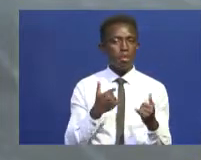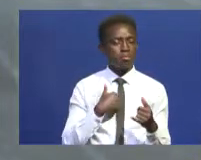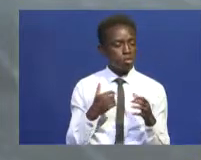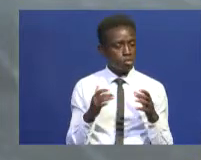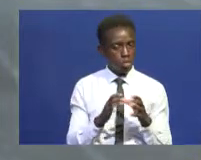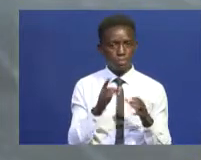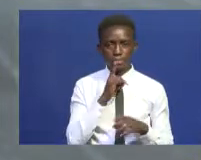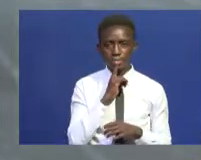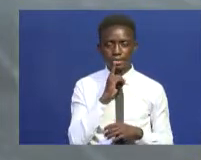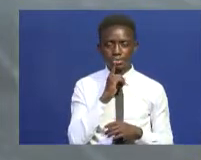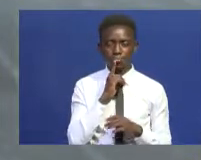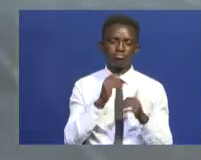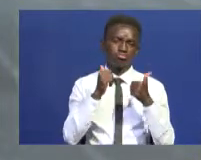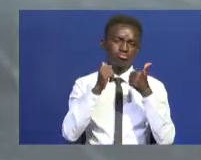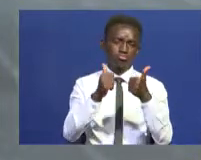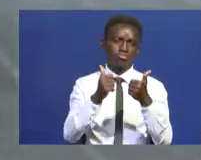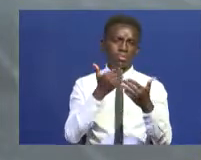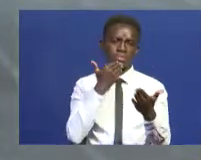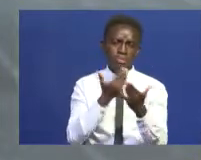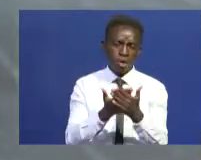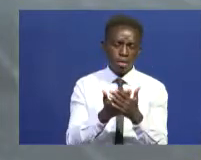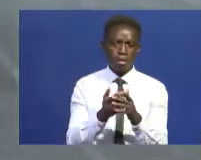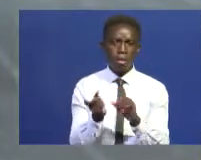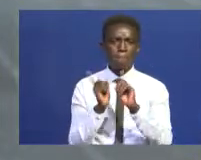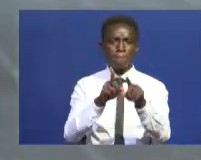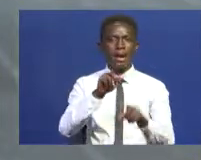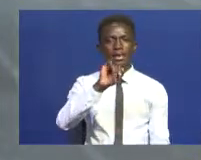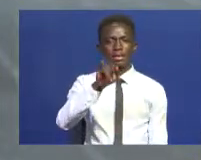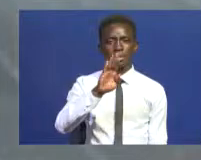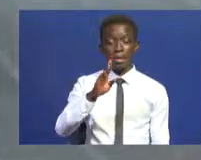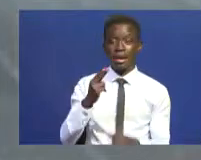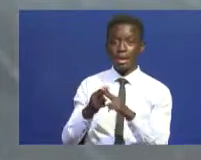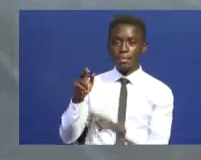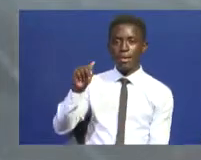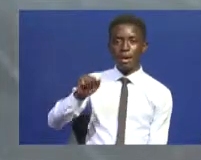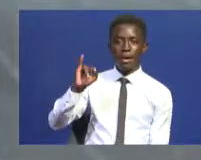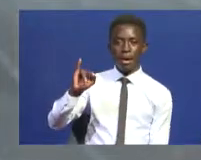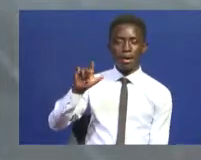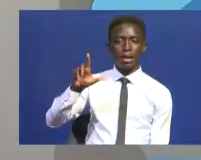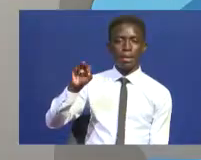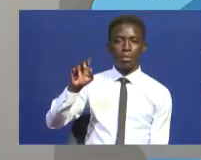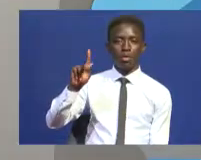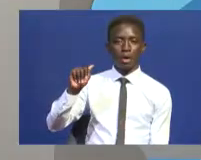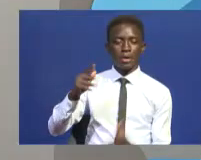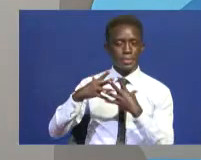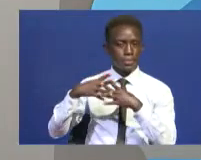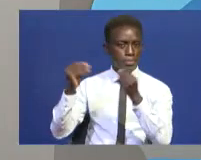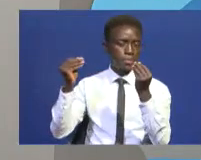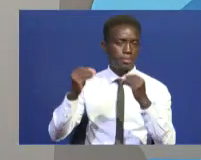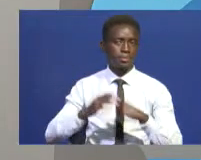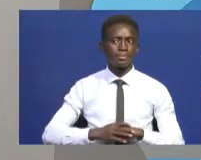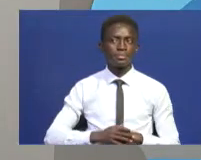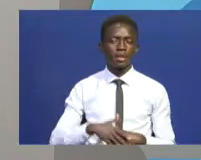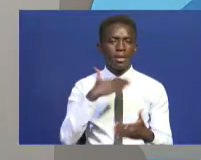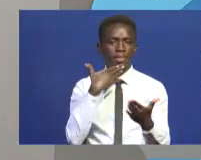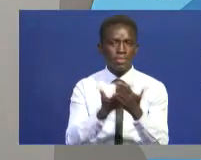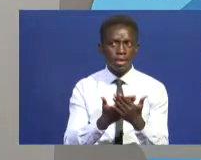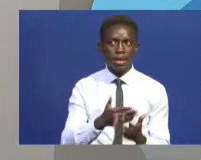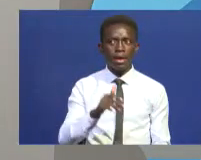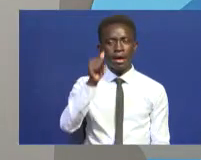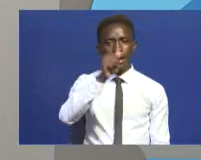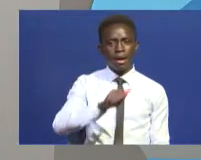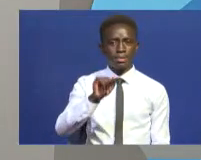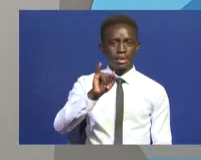kwako AJB Ahmed Juma Bhalo, mimi ni @i Lemoka na nimetoka. Naam, shukran sana